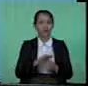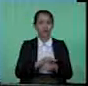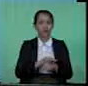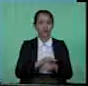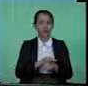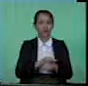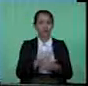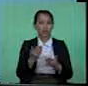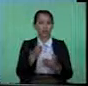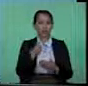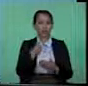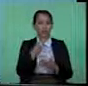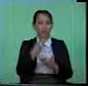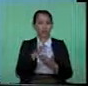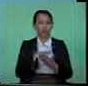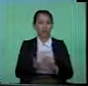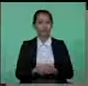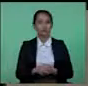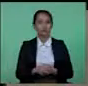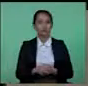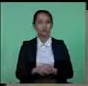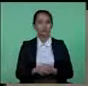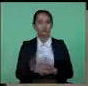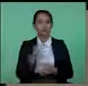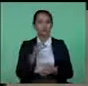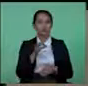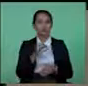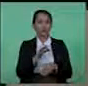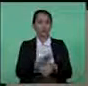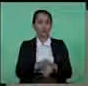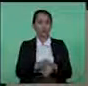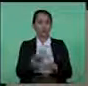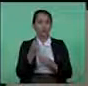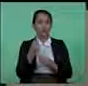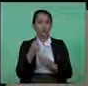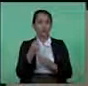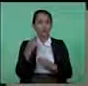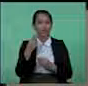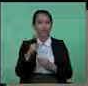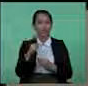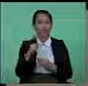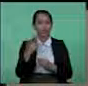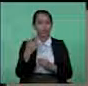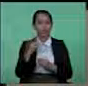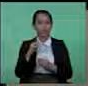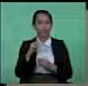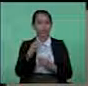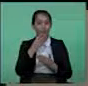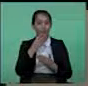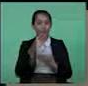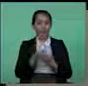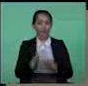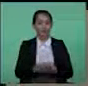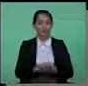millari qanday vaqtni ko'rsatyapti? Birinchi soatimiz 12 dan 25 minut o'tganini